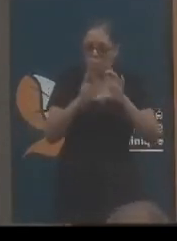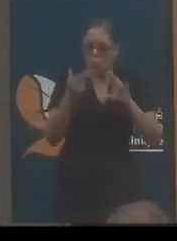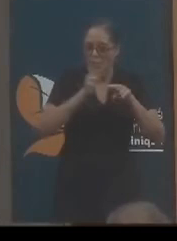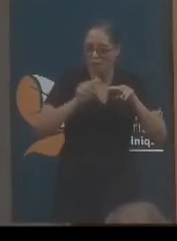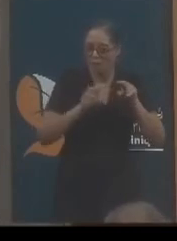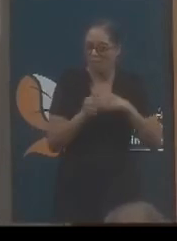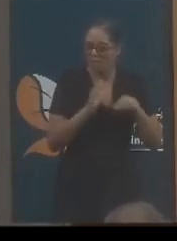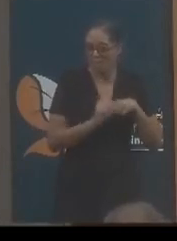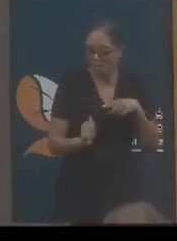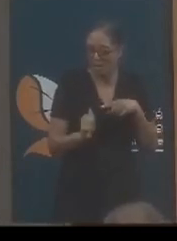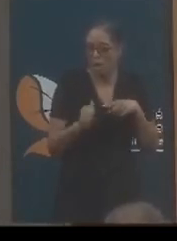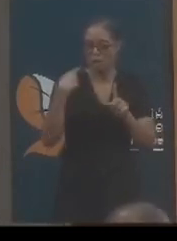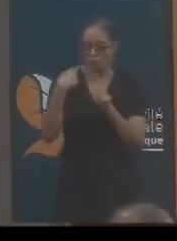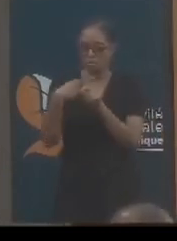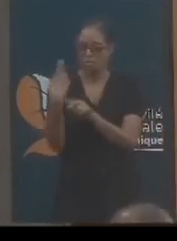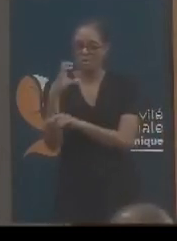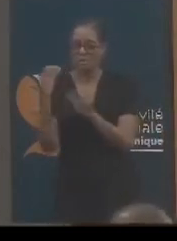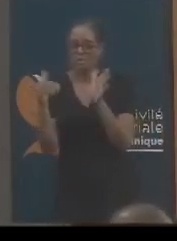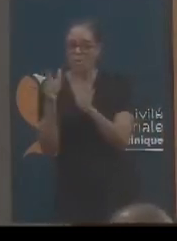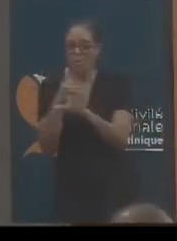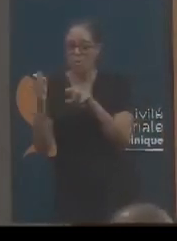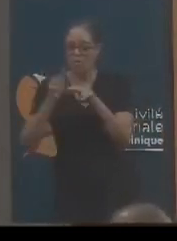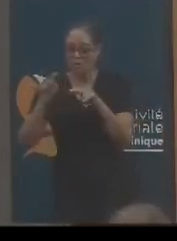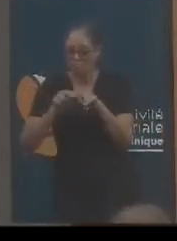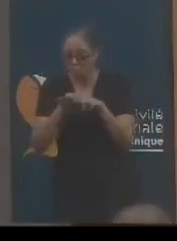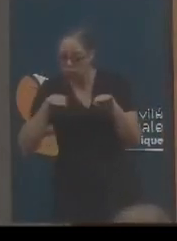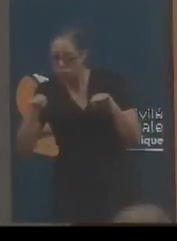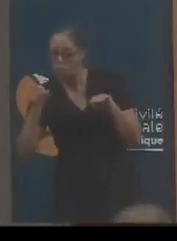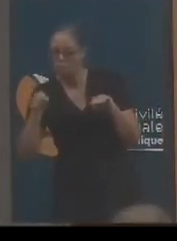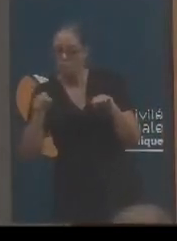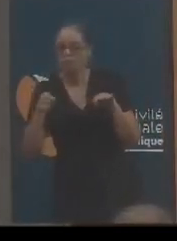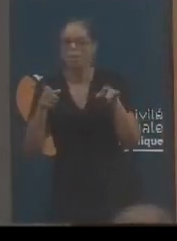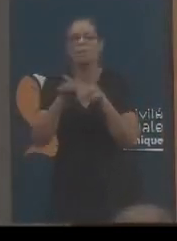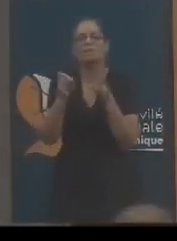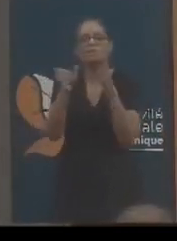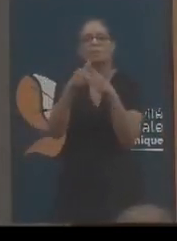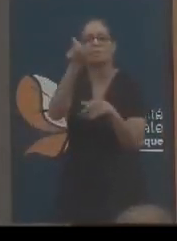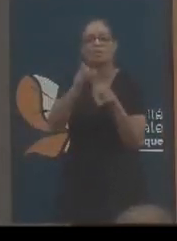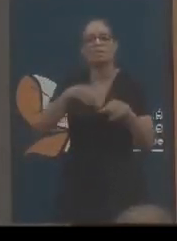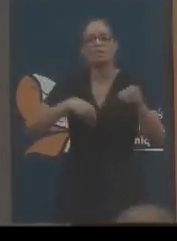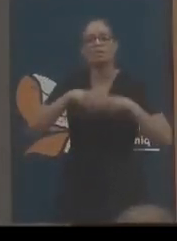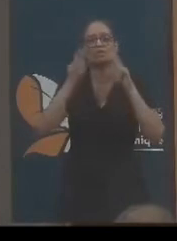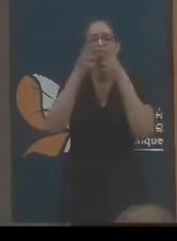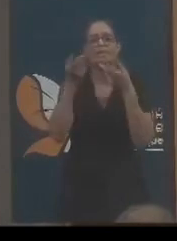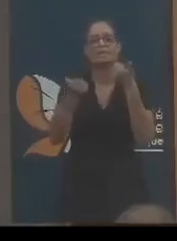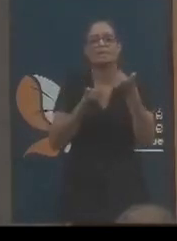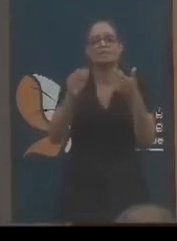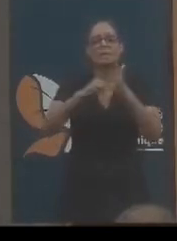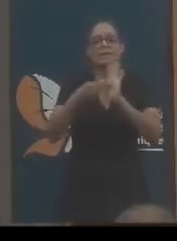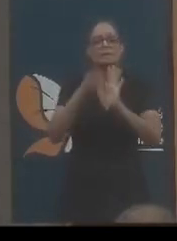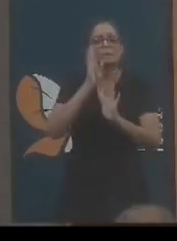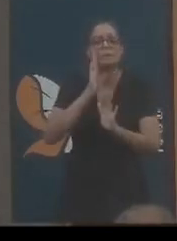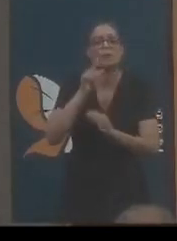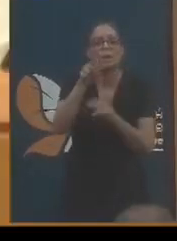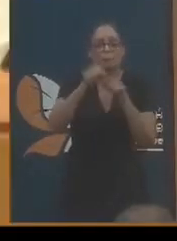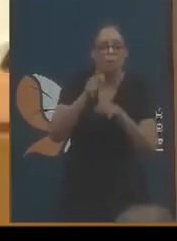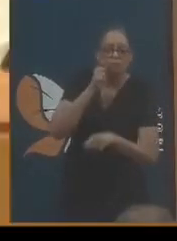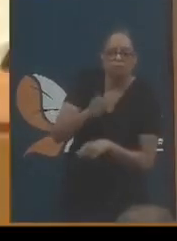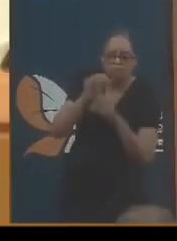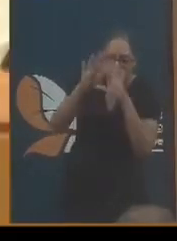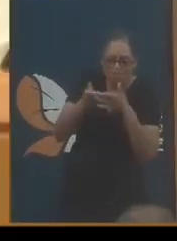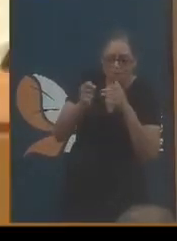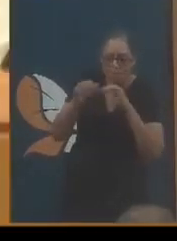allons engager, plus environ 500 000 euros de travaux parallèles. Je demande aussi au directeur général des services techniques de bien vouloir expertiser